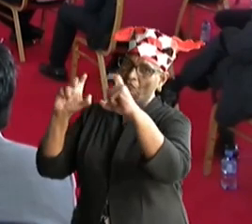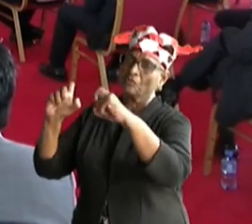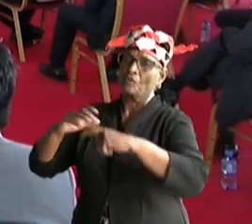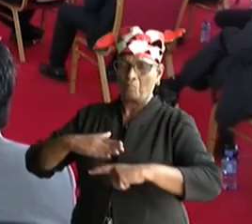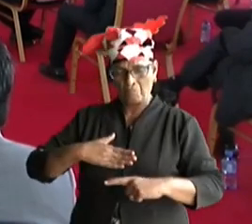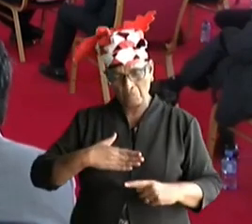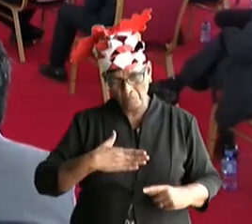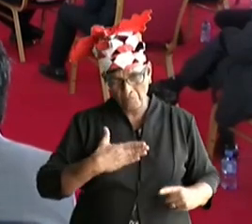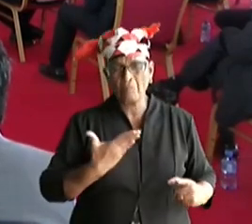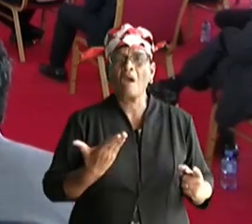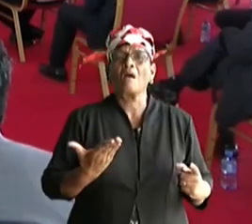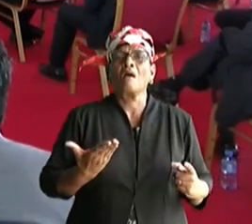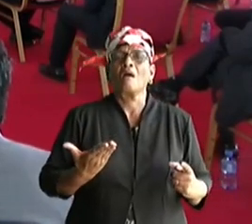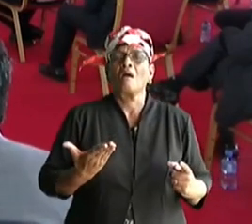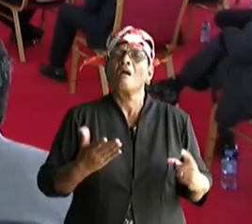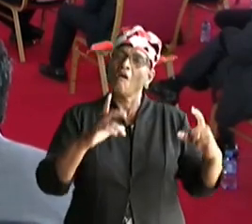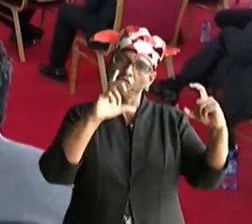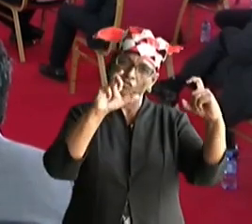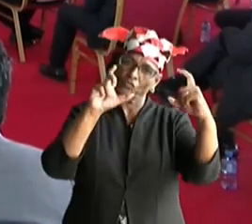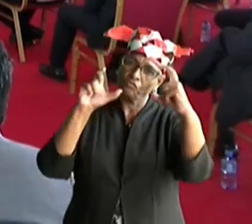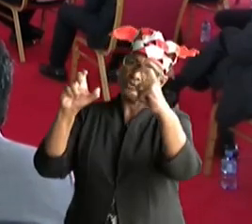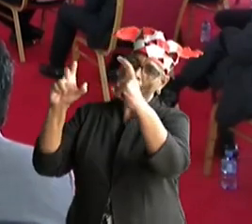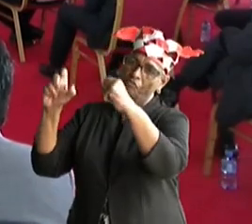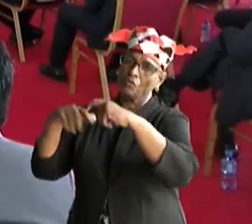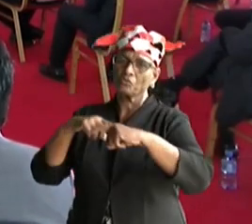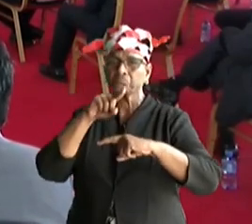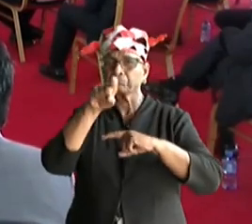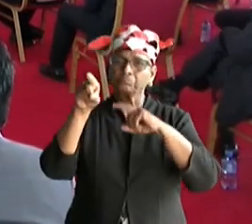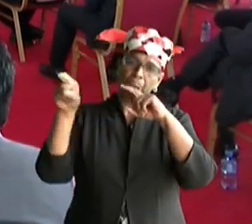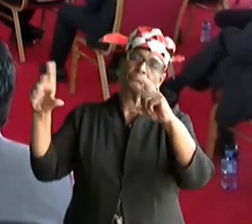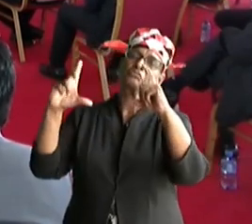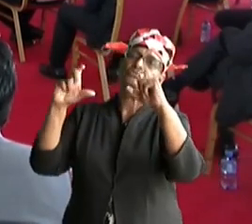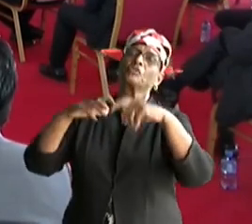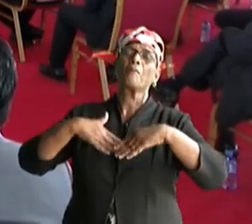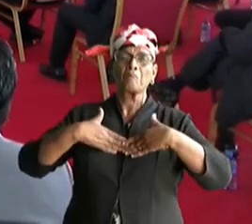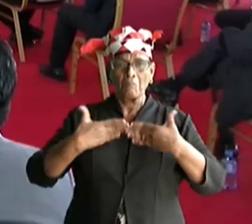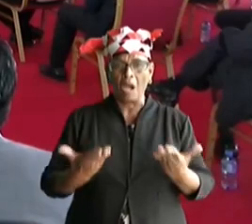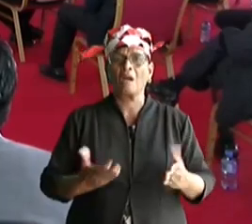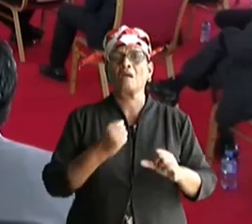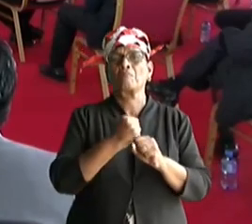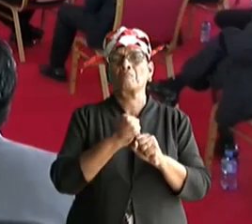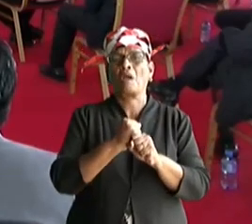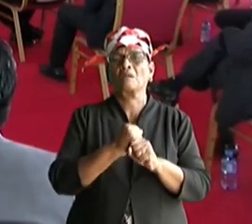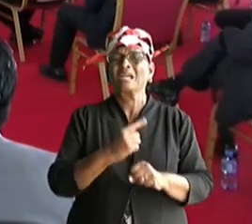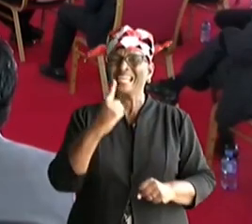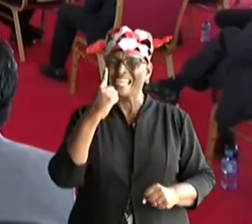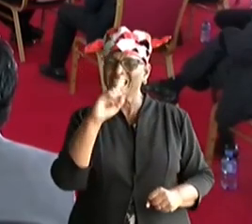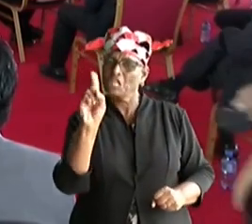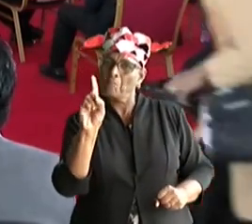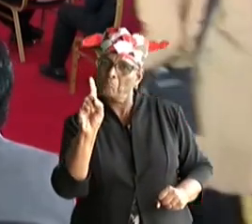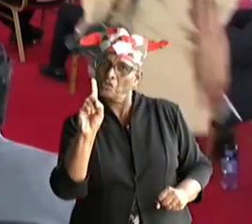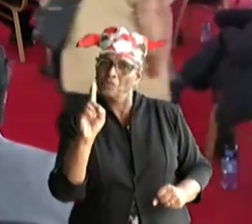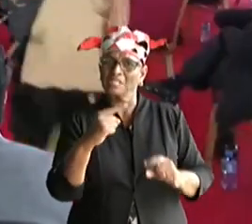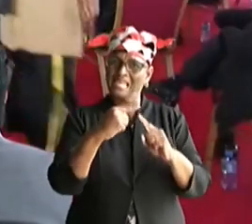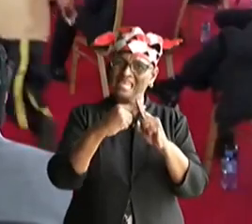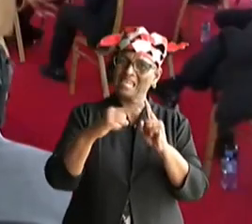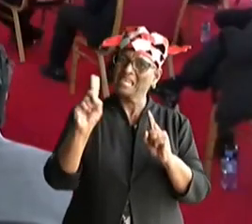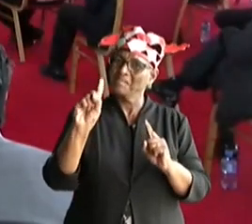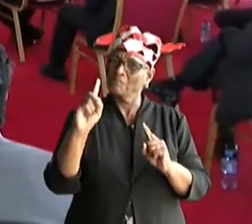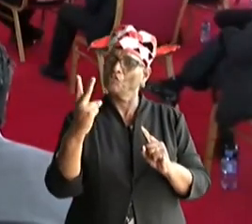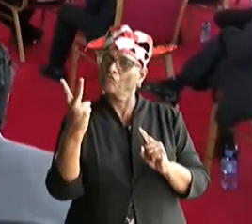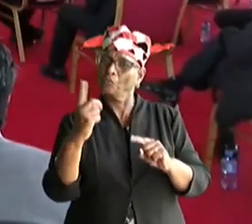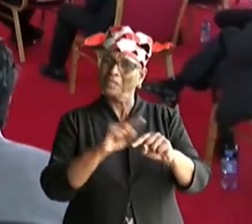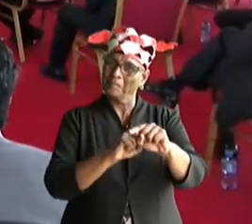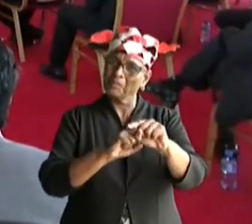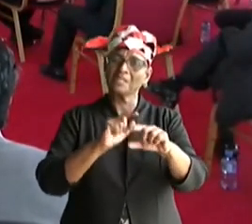krijgen om foto's te schieten. U heeft dan 1 minuut, 1,5 tot 2 minuten